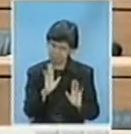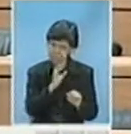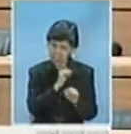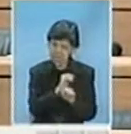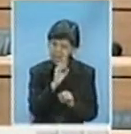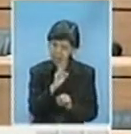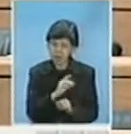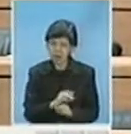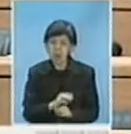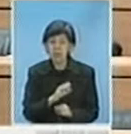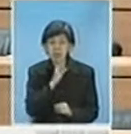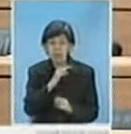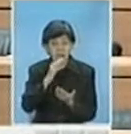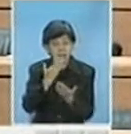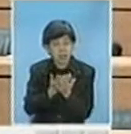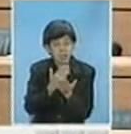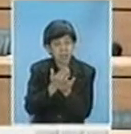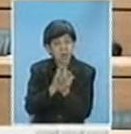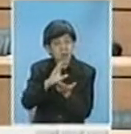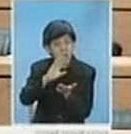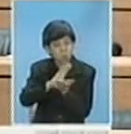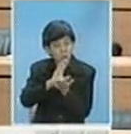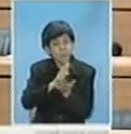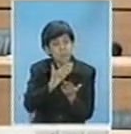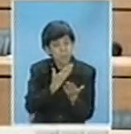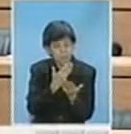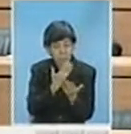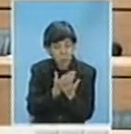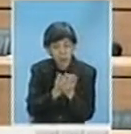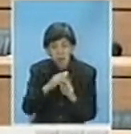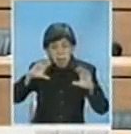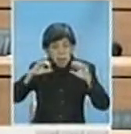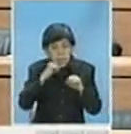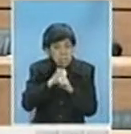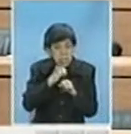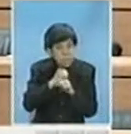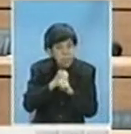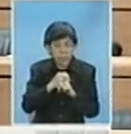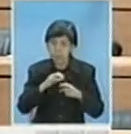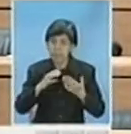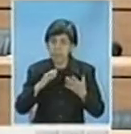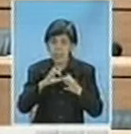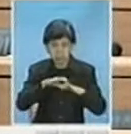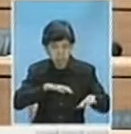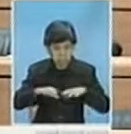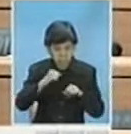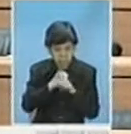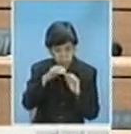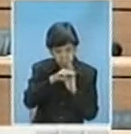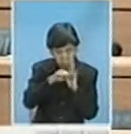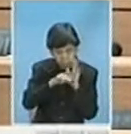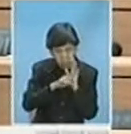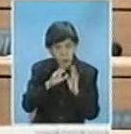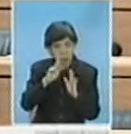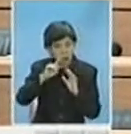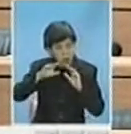กิดขึ้นถ้าสำนักงบประมาณและรัฐบาลนั้นไม่สามารถทดสอบฝ่าฟันประสิทธิภาพการบริหารข้อมูลการเปิดเผย